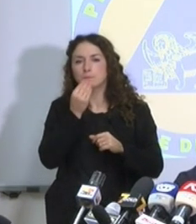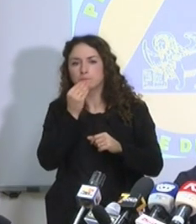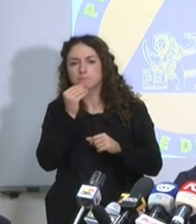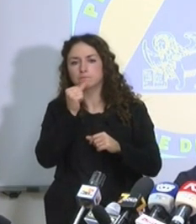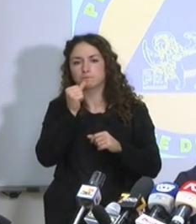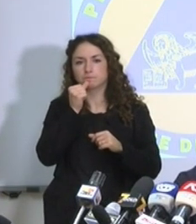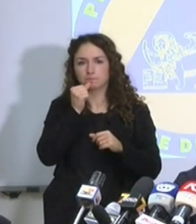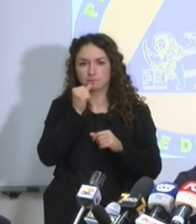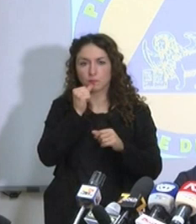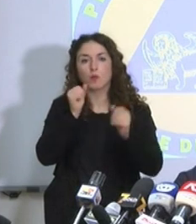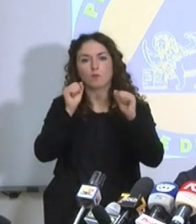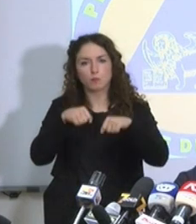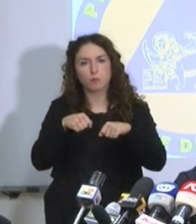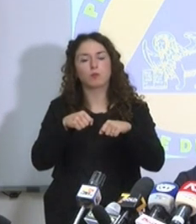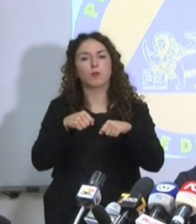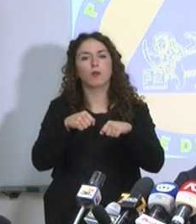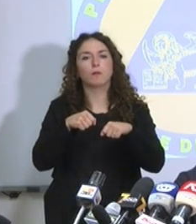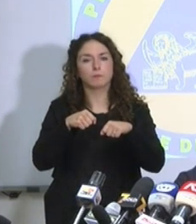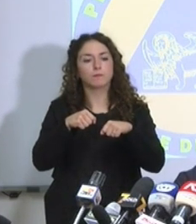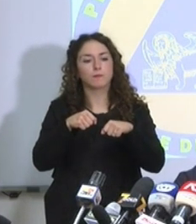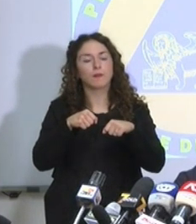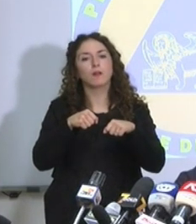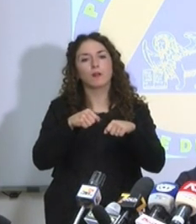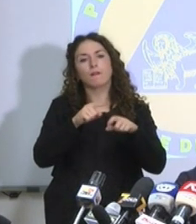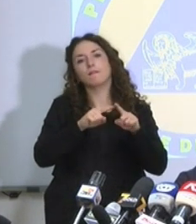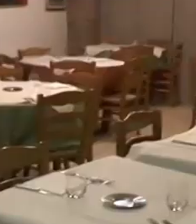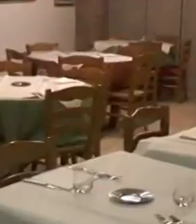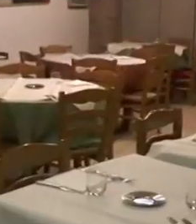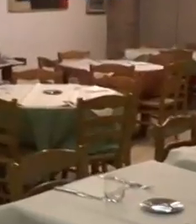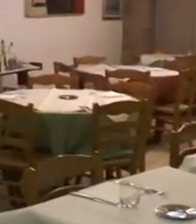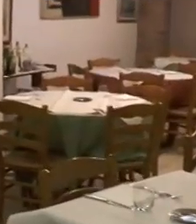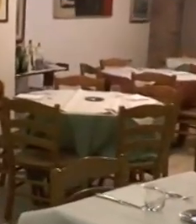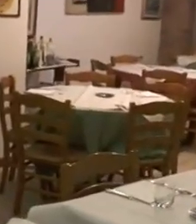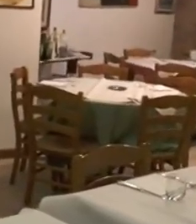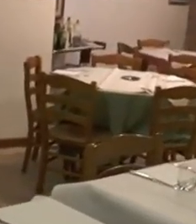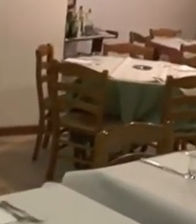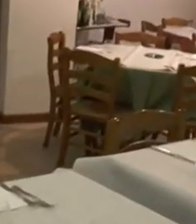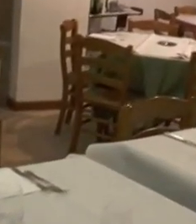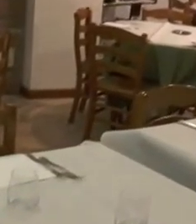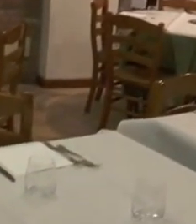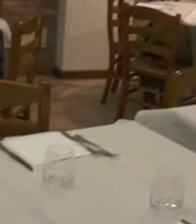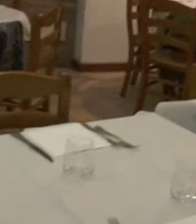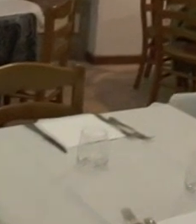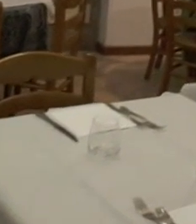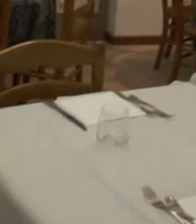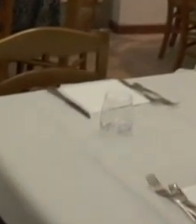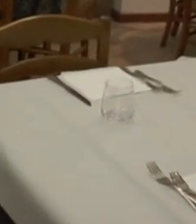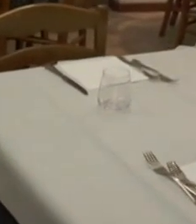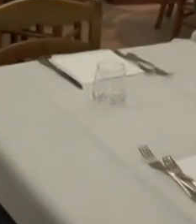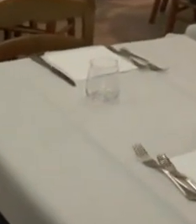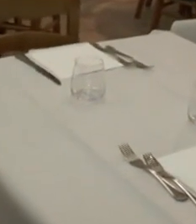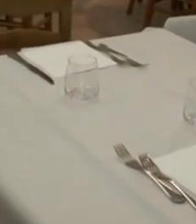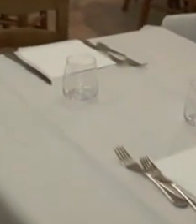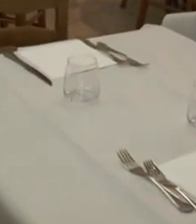svolge dalle ore 15 fino alla chiusura d'esercizio cia le 18 esclusivamente con consumazione se da